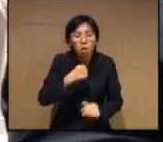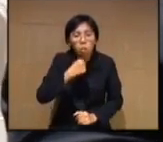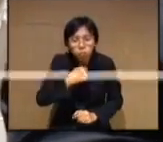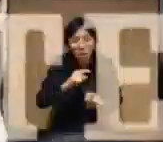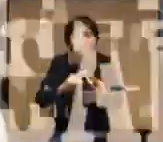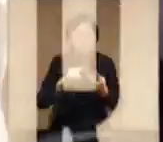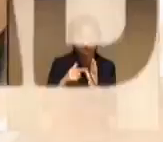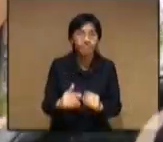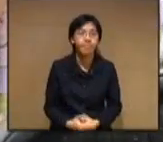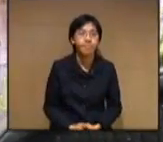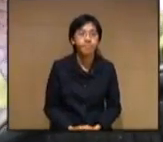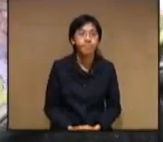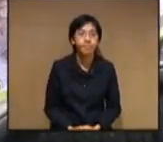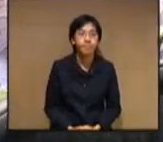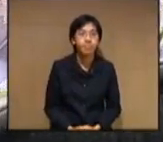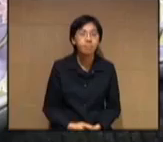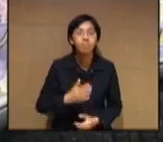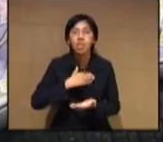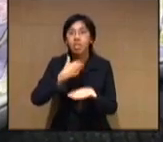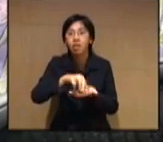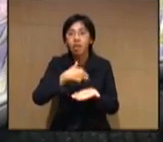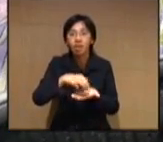ว่า